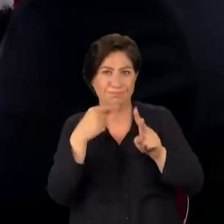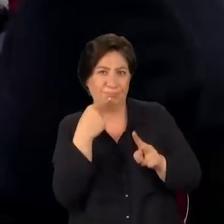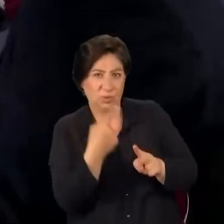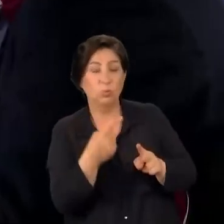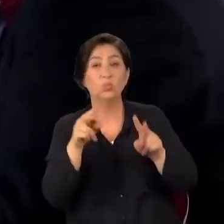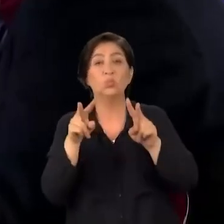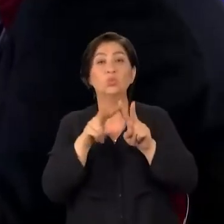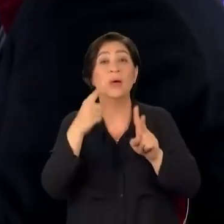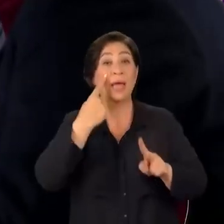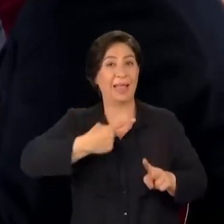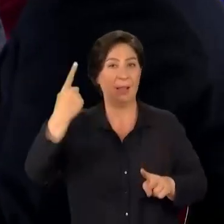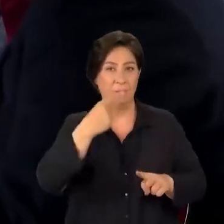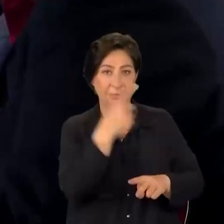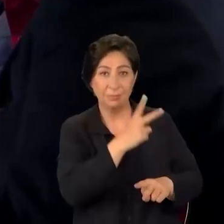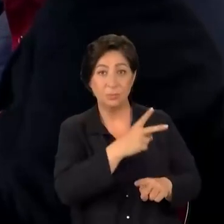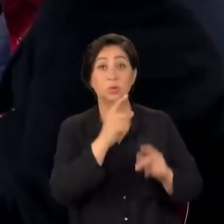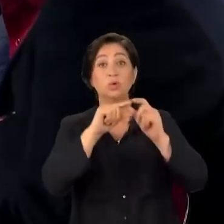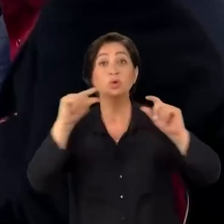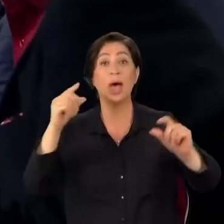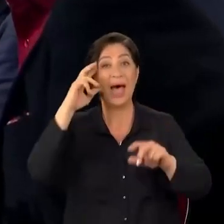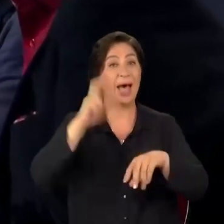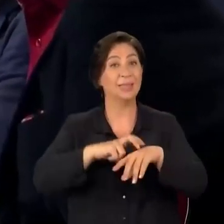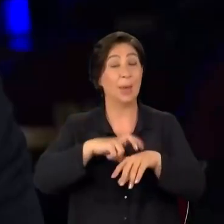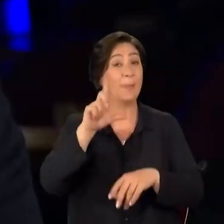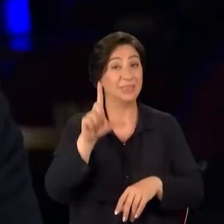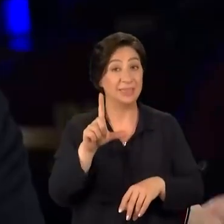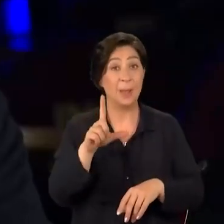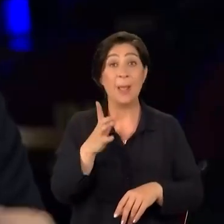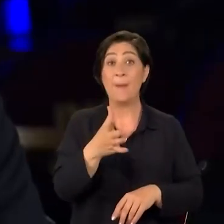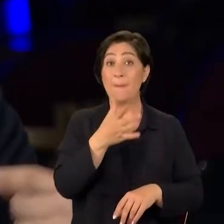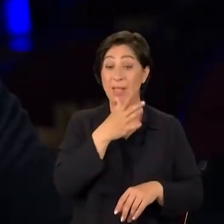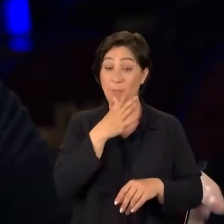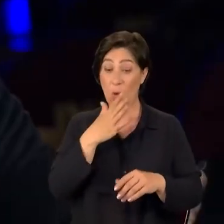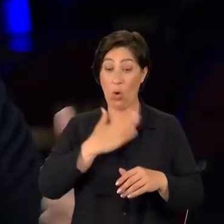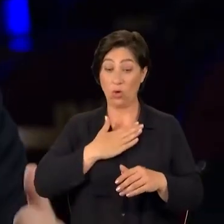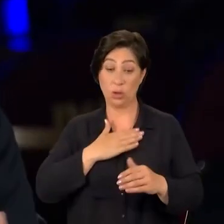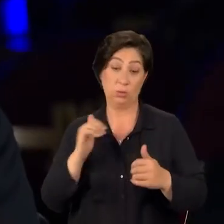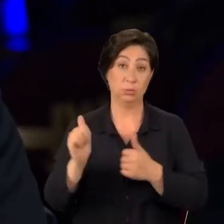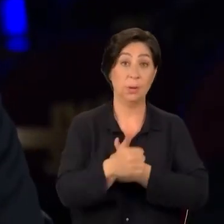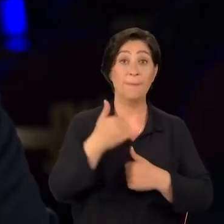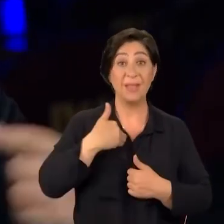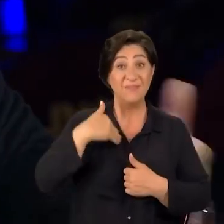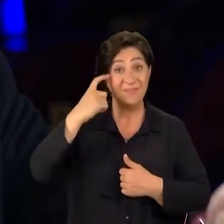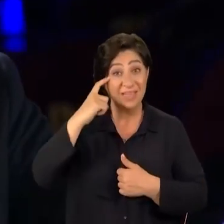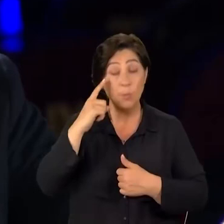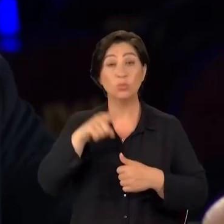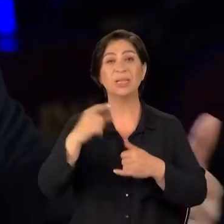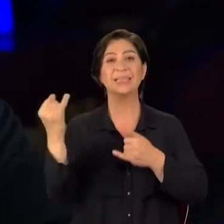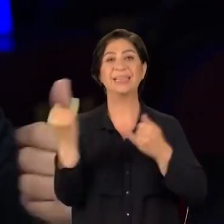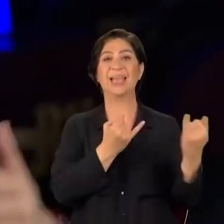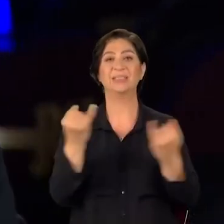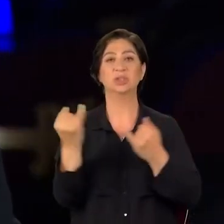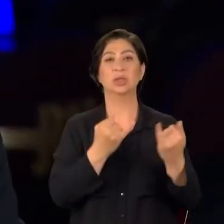bahsediyorsak mesela, Mustafa Kemal'in söylediği şu sözü de hatırlamak durumundayız, değil mi? Eğer bilimin önünde duran benim fikirlerimse bunun